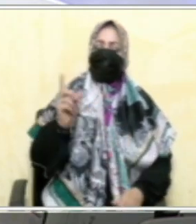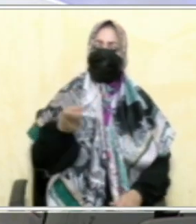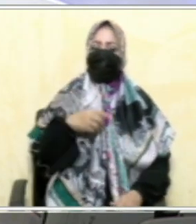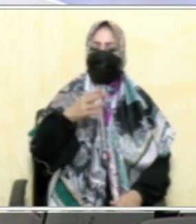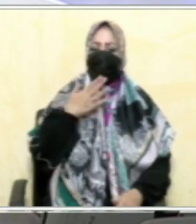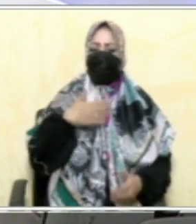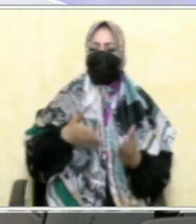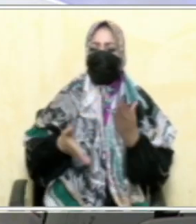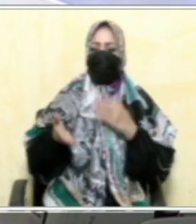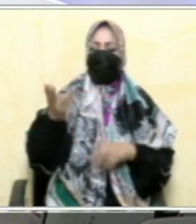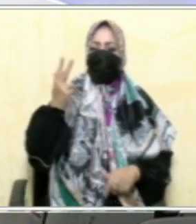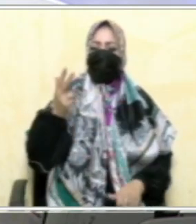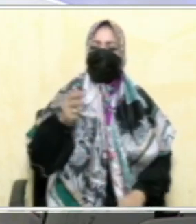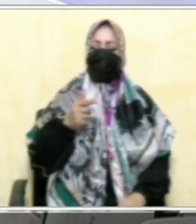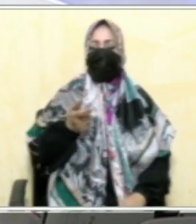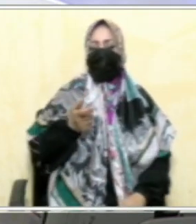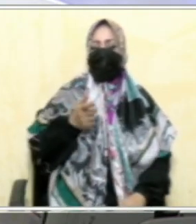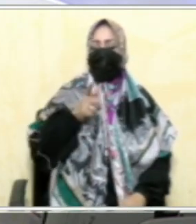انتشر في بلادنا